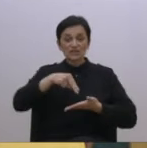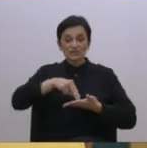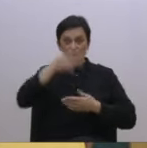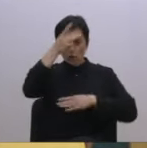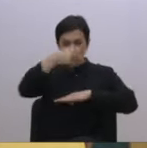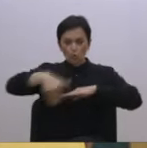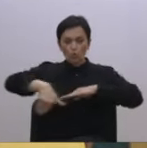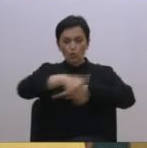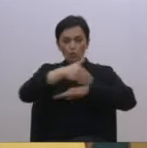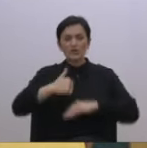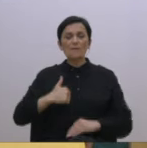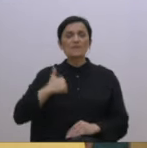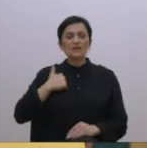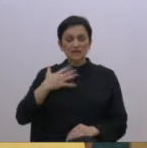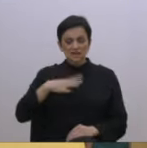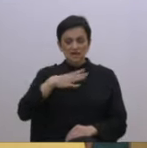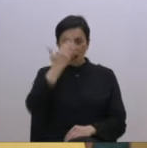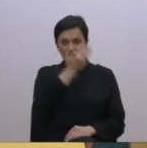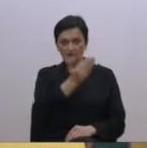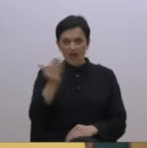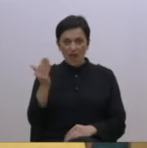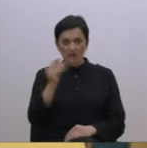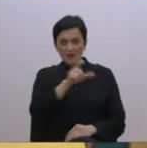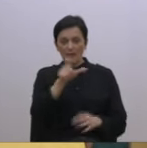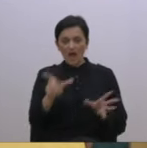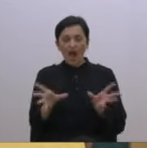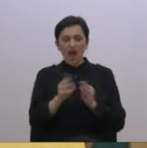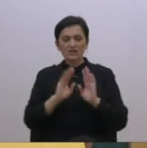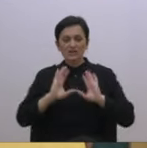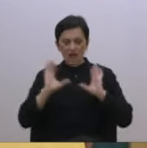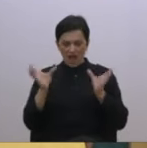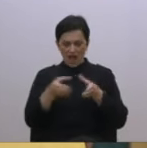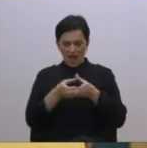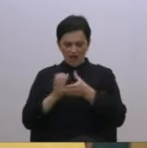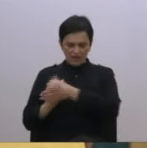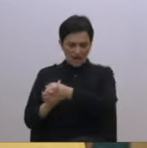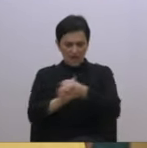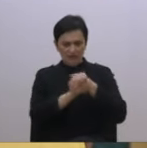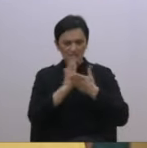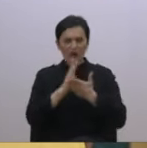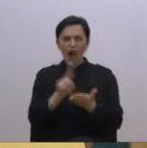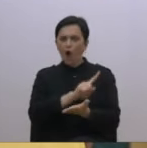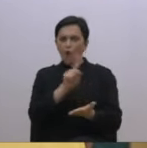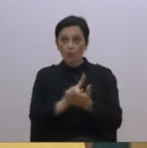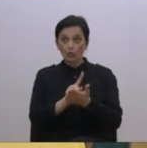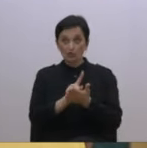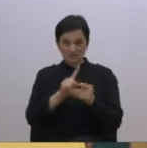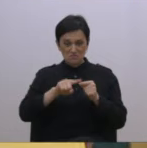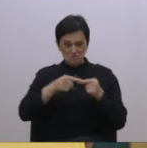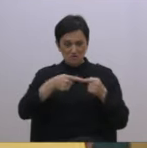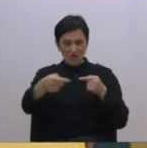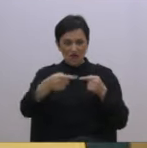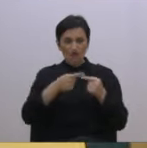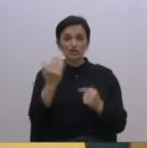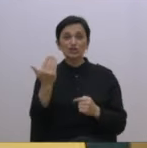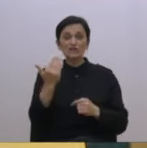რუსთაველზე, იმ ღირსეულ ქართველებთან ერთად, რომლებიც ერთიანები არიან დღეს, აუცილებლად ახლო მომავალში